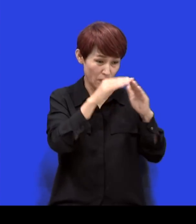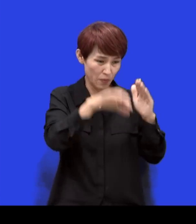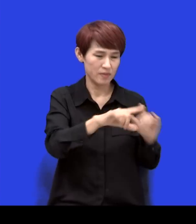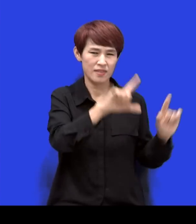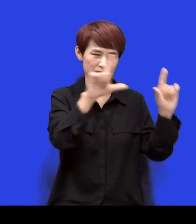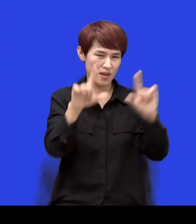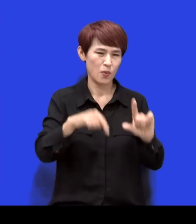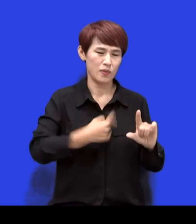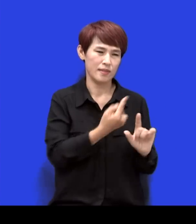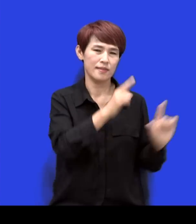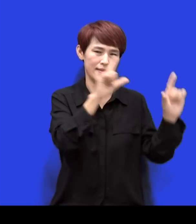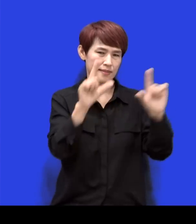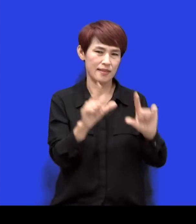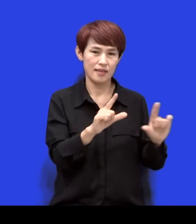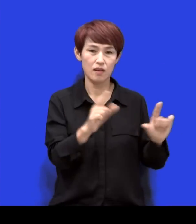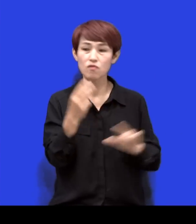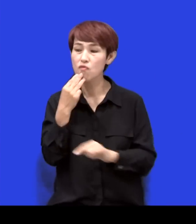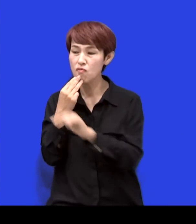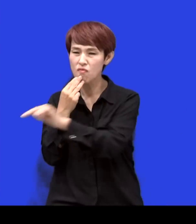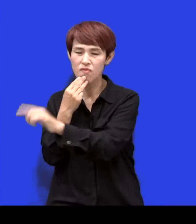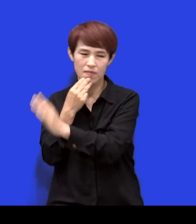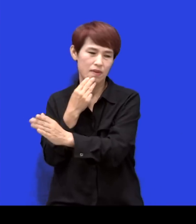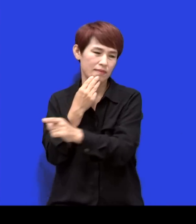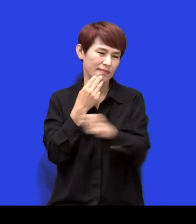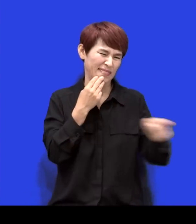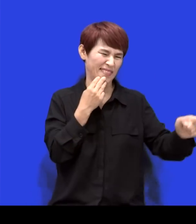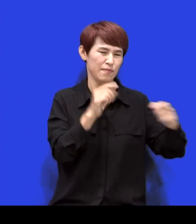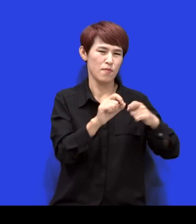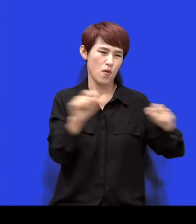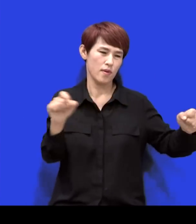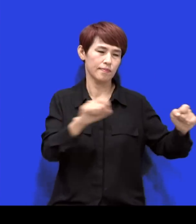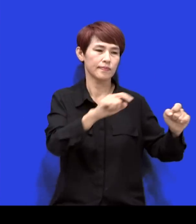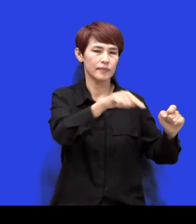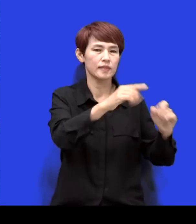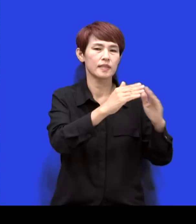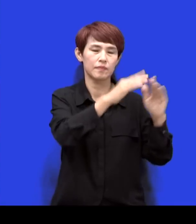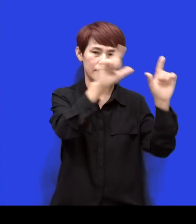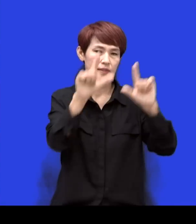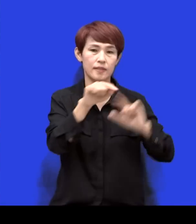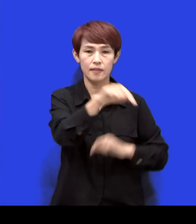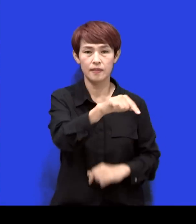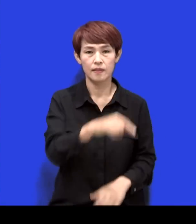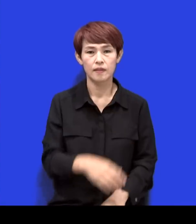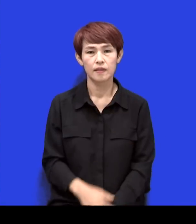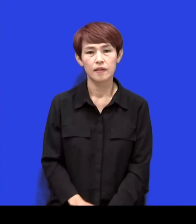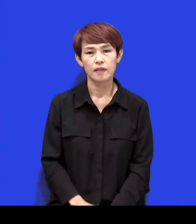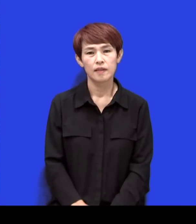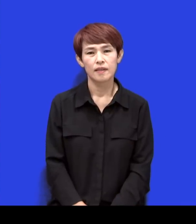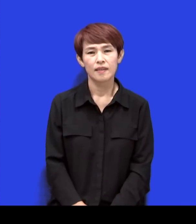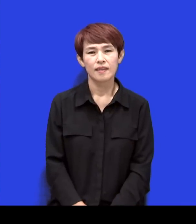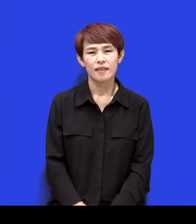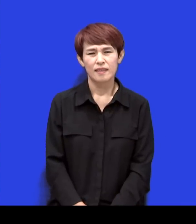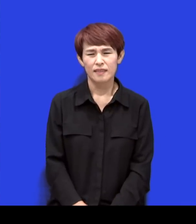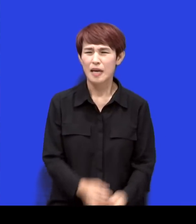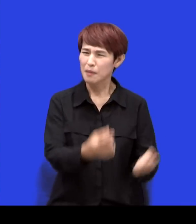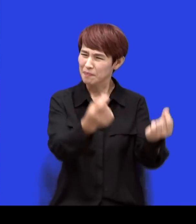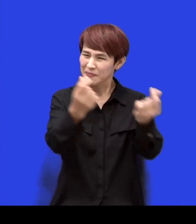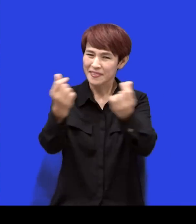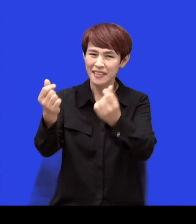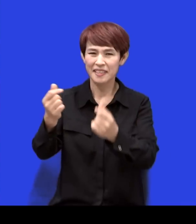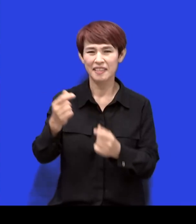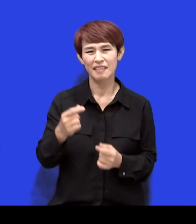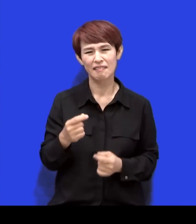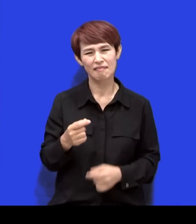왜냐면 서울에 좀 떨어져 있어야 좀 혼자 있어야 좀 집중했을 것 같았고. 예. 거의 그다음에 거의 이런 작가 페인들이 거의 비슷하잖아요. 뭐,